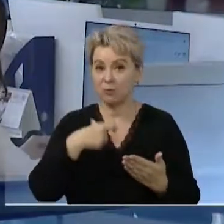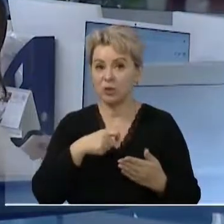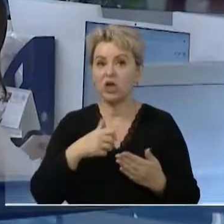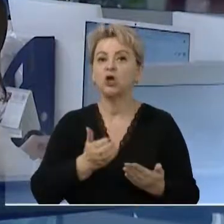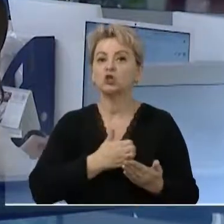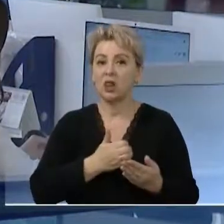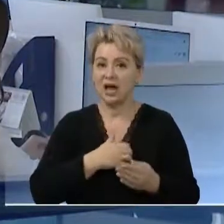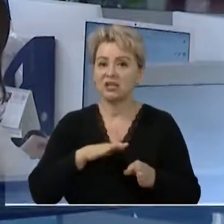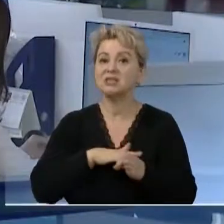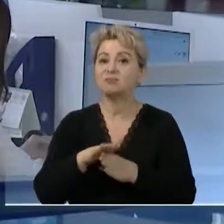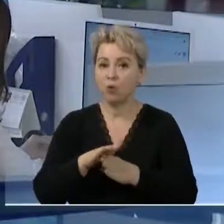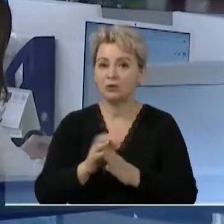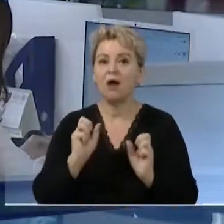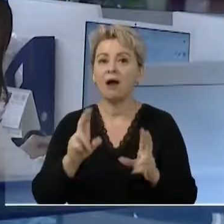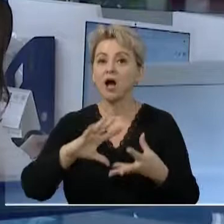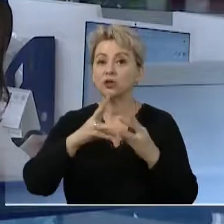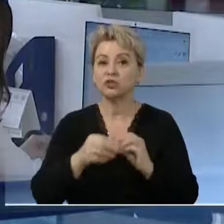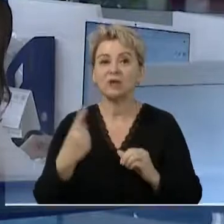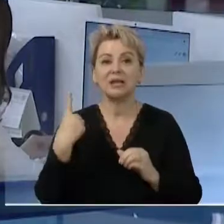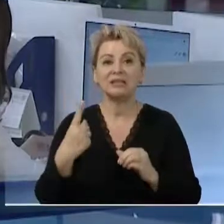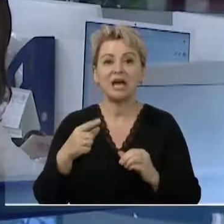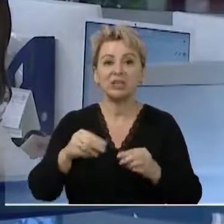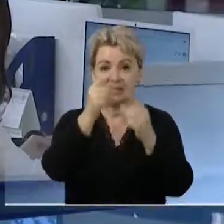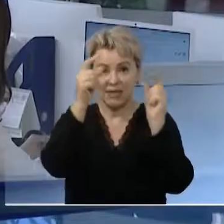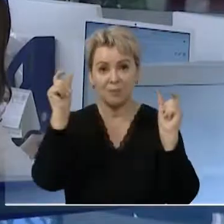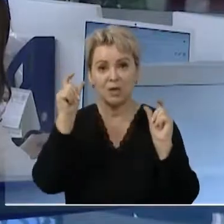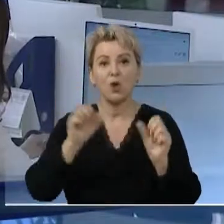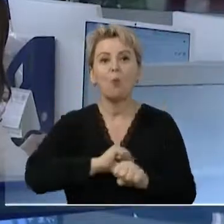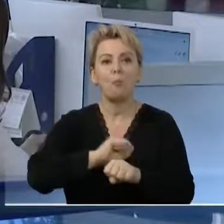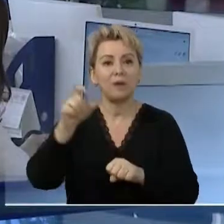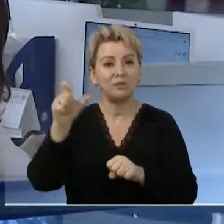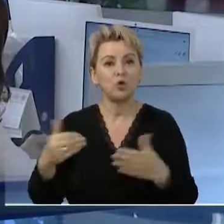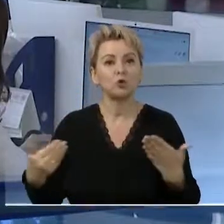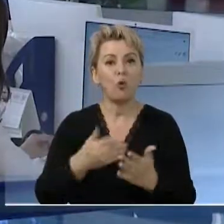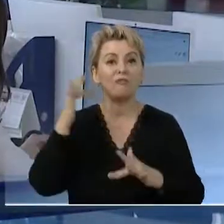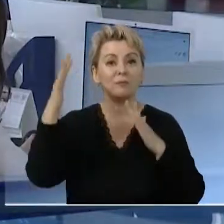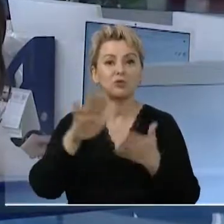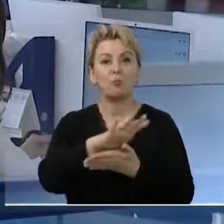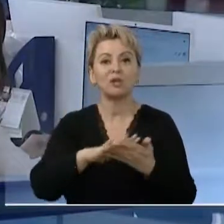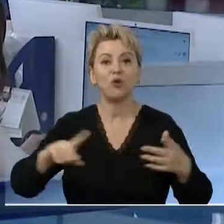над собой желание исполнила. Как результат, одна из диадем победительницы и новая